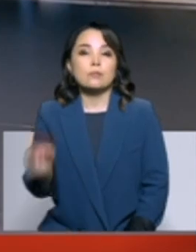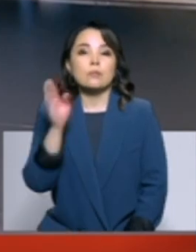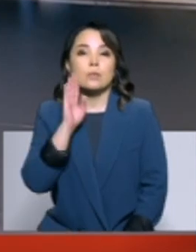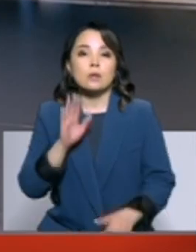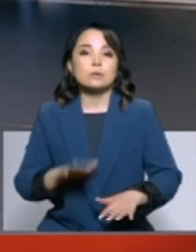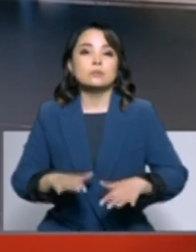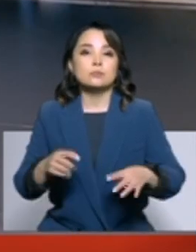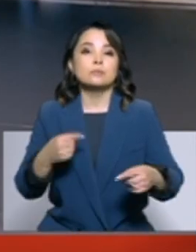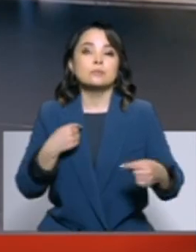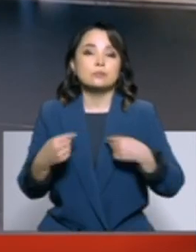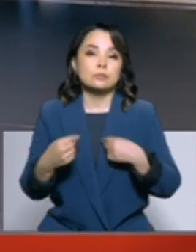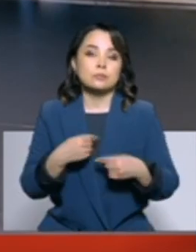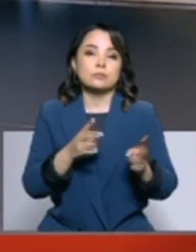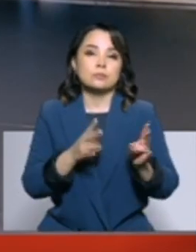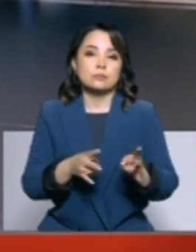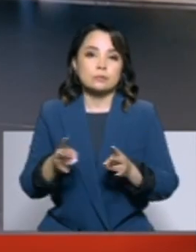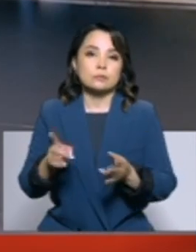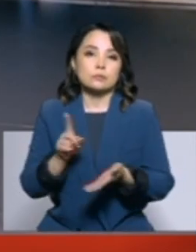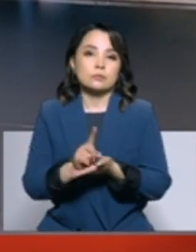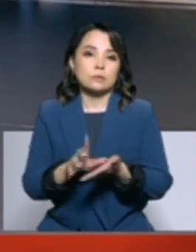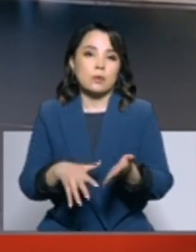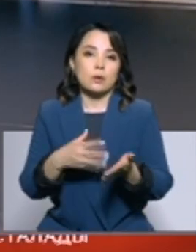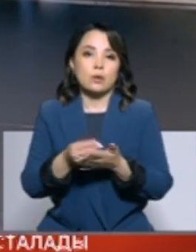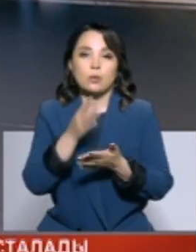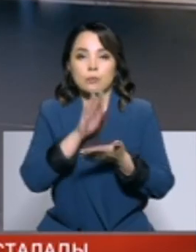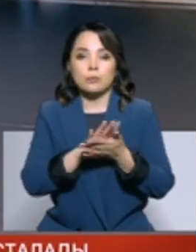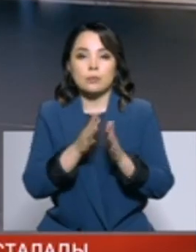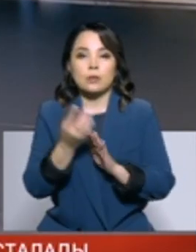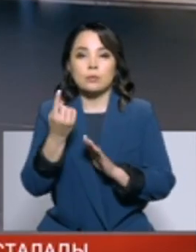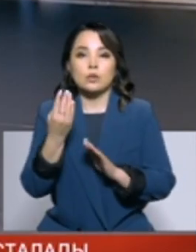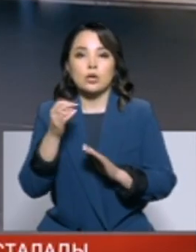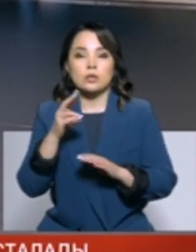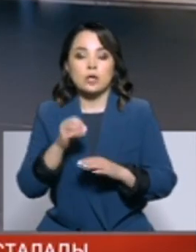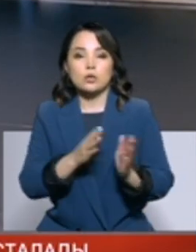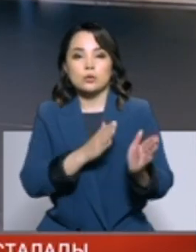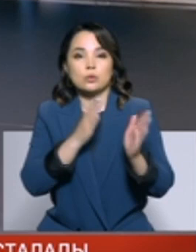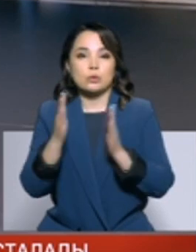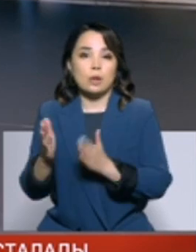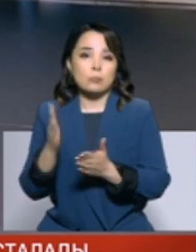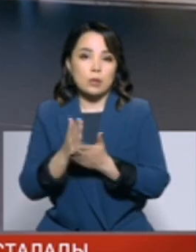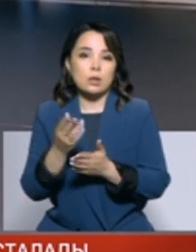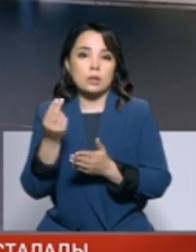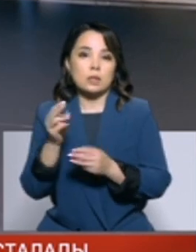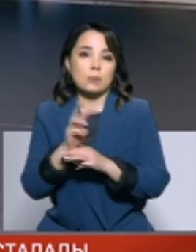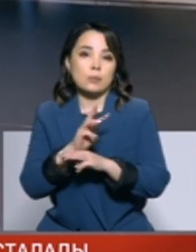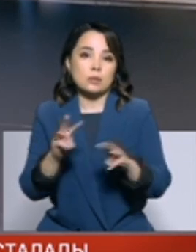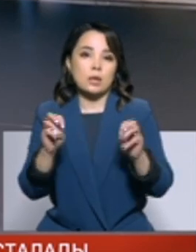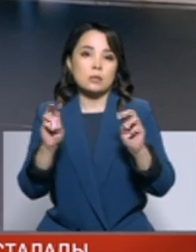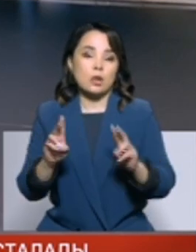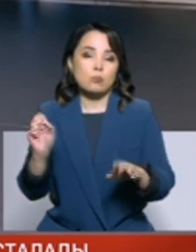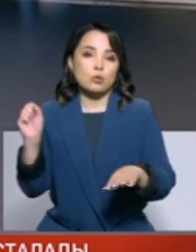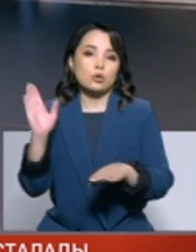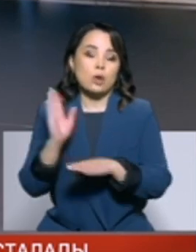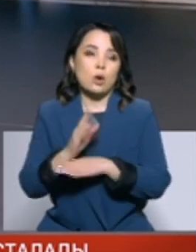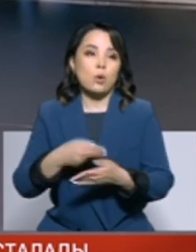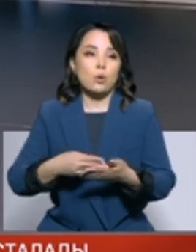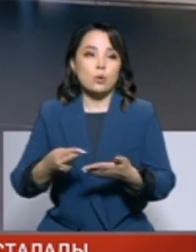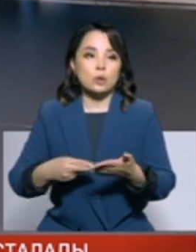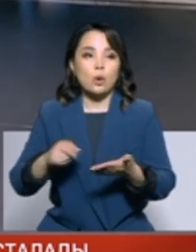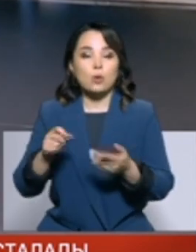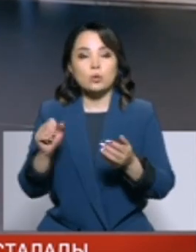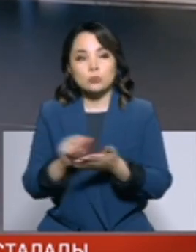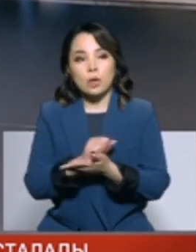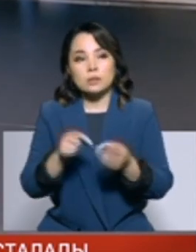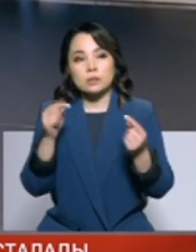Су тасқынан зардап шеккендердің салық төлеу мерзімі 1-ші шілдеге дейін шегерілді. Қаржы министрі арнай бұйрыққа қол қойды. Құжатқа